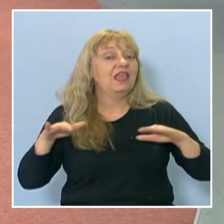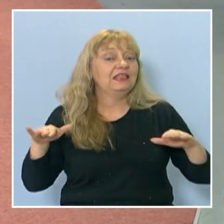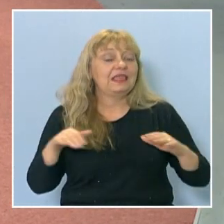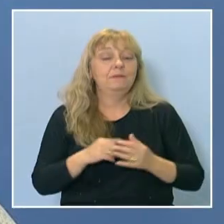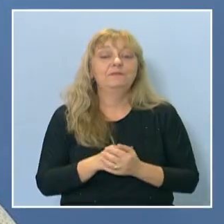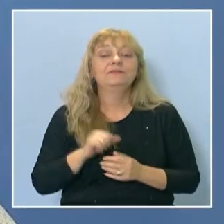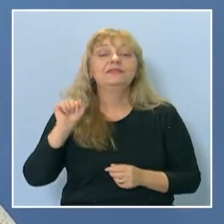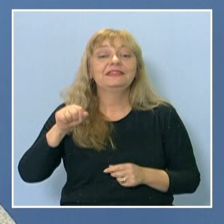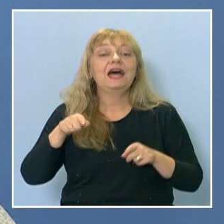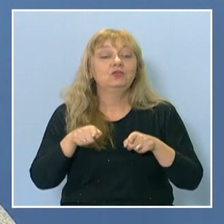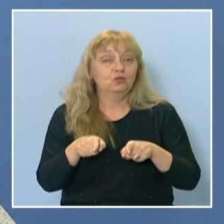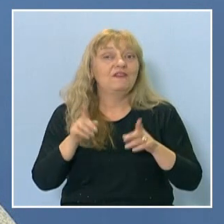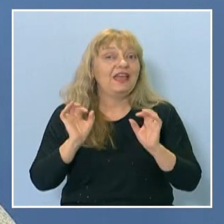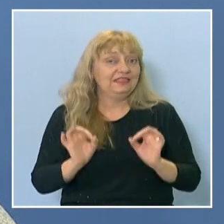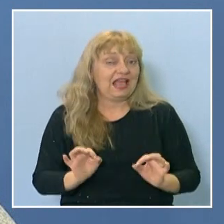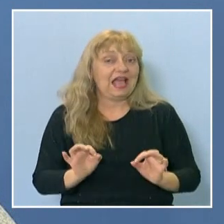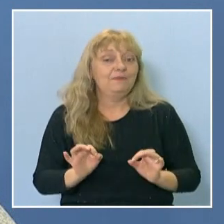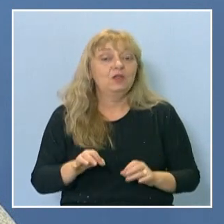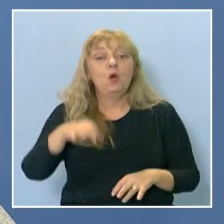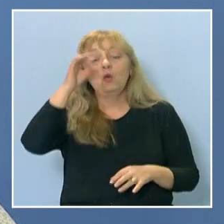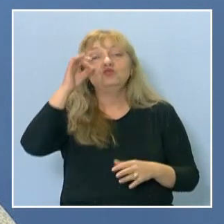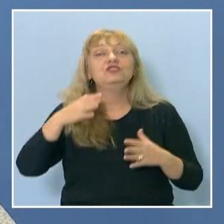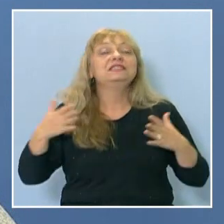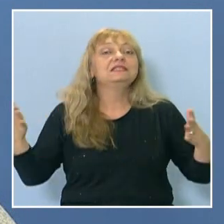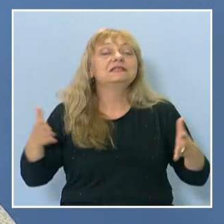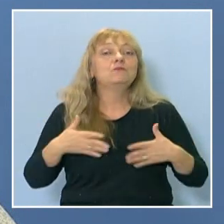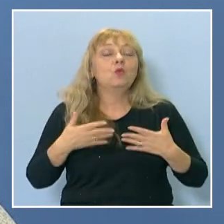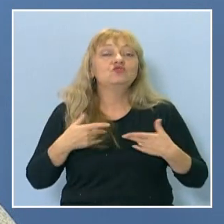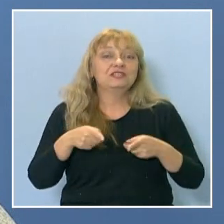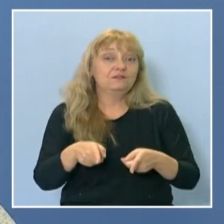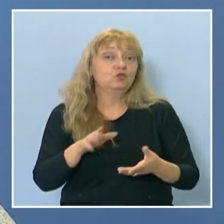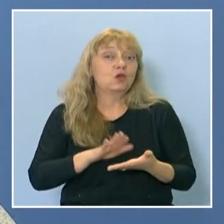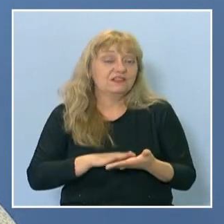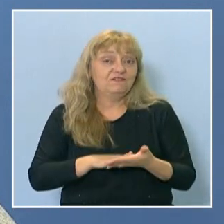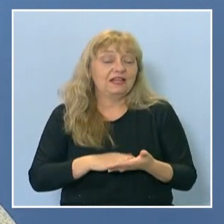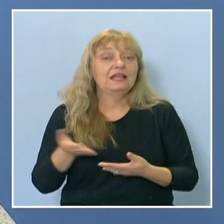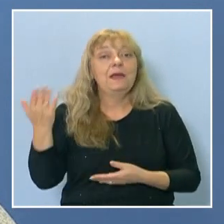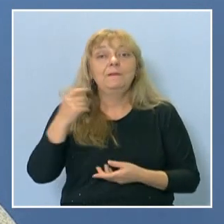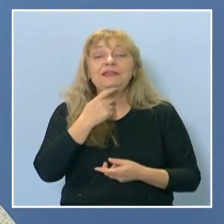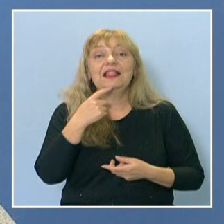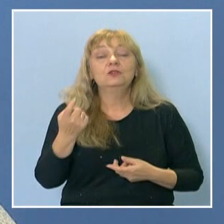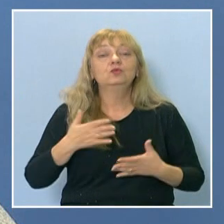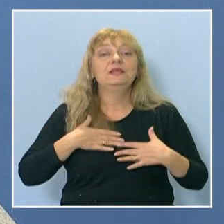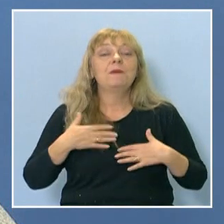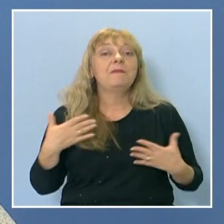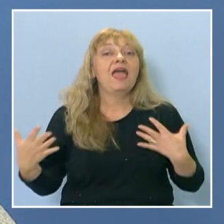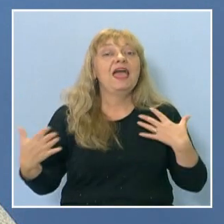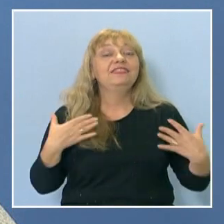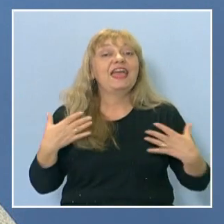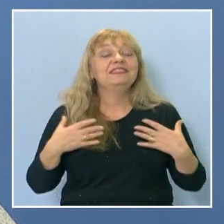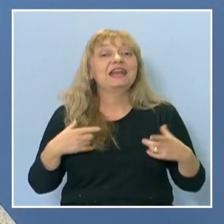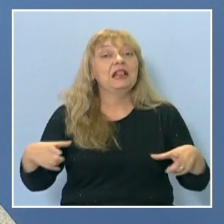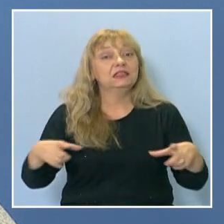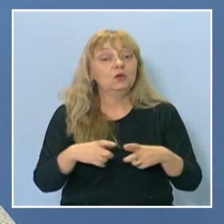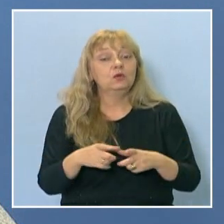Да, това е така. И учениците са много щастливи от този факт. Още от миналата година имаме театрална трупа, в